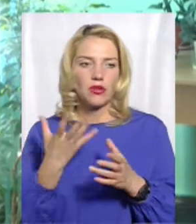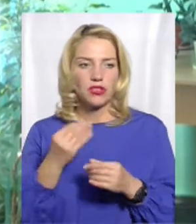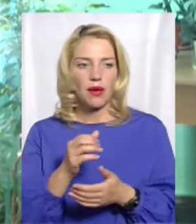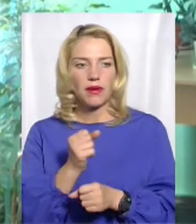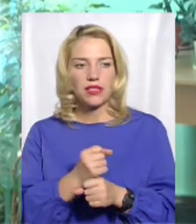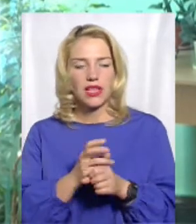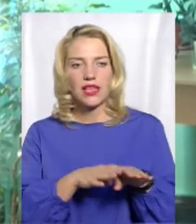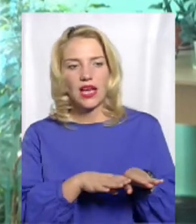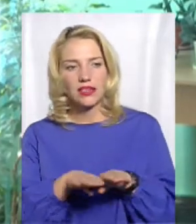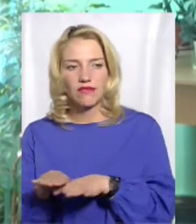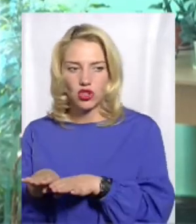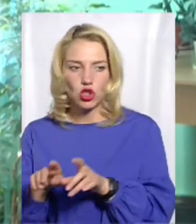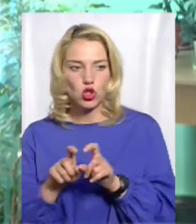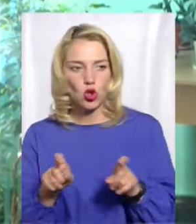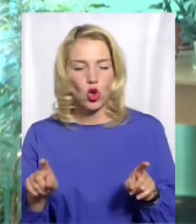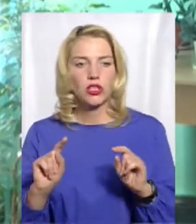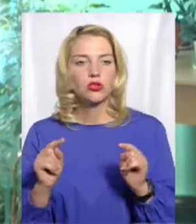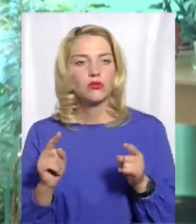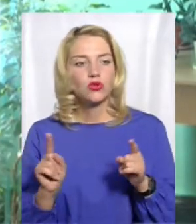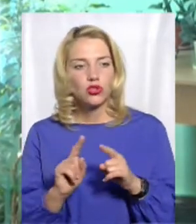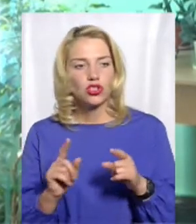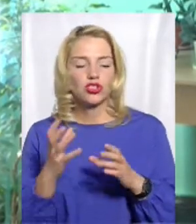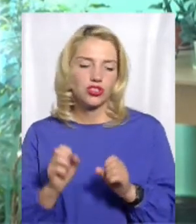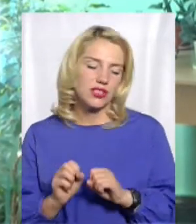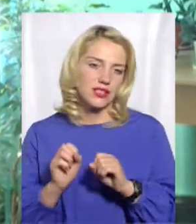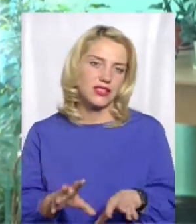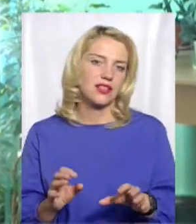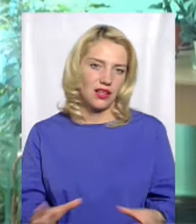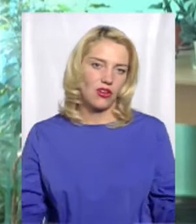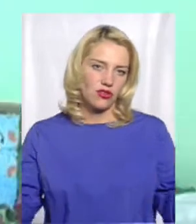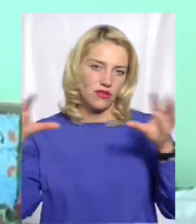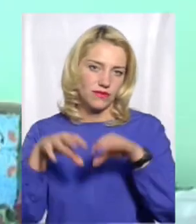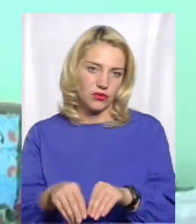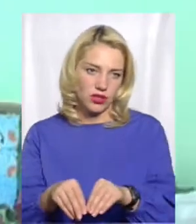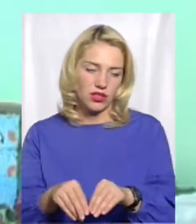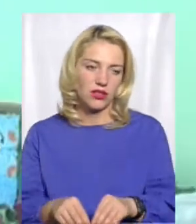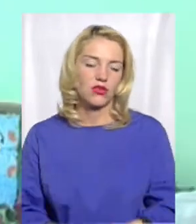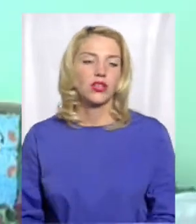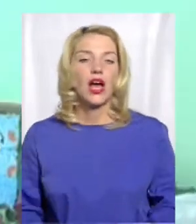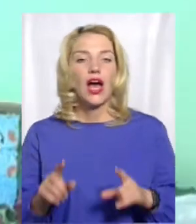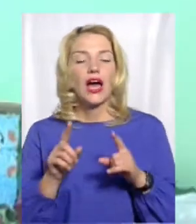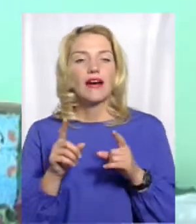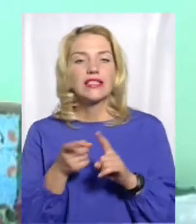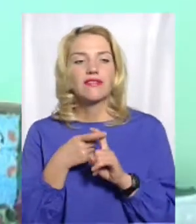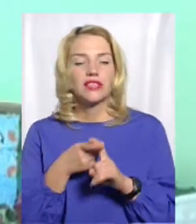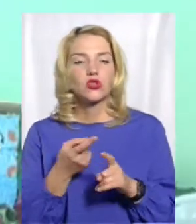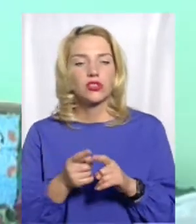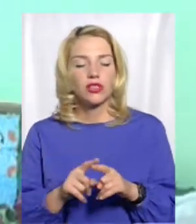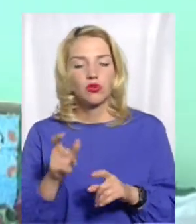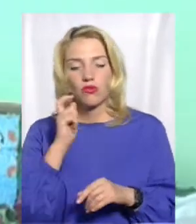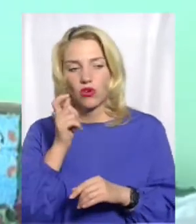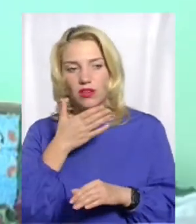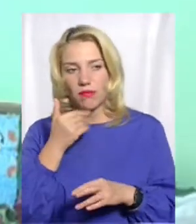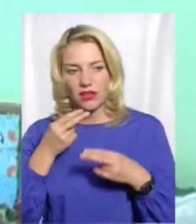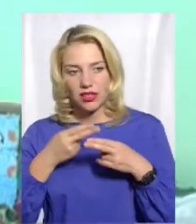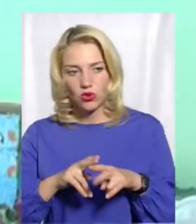рівні школи, тому що все одно скидають все в один контейнер. Але в зв'язку з тим, що в Україні немає